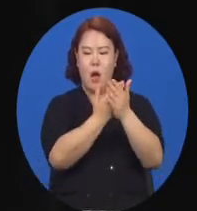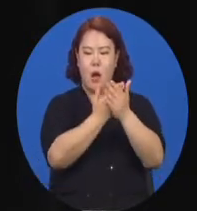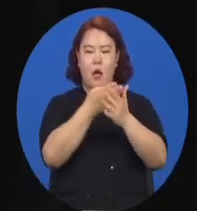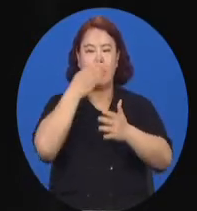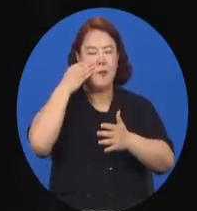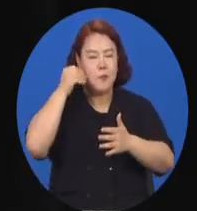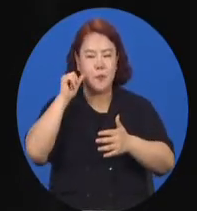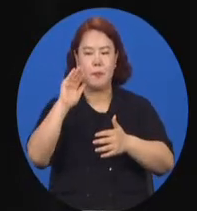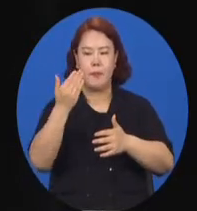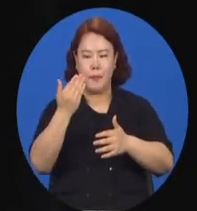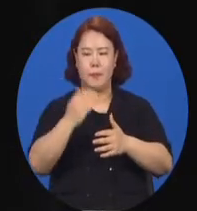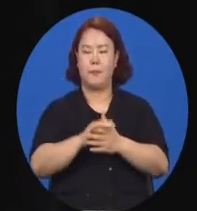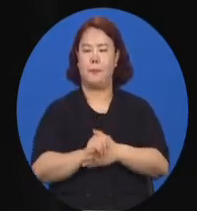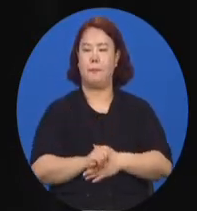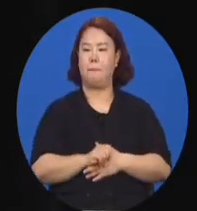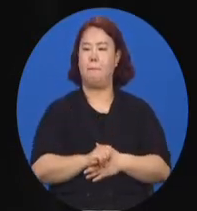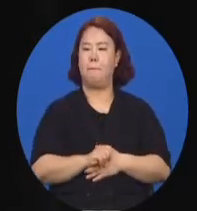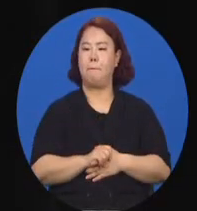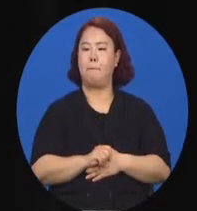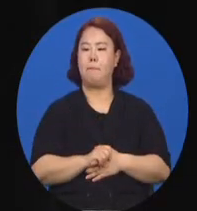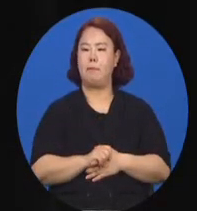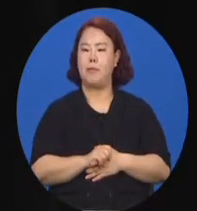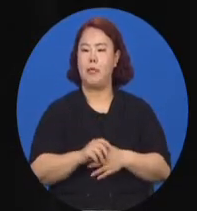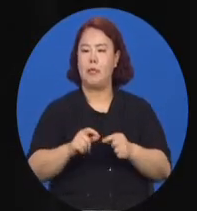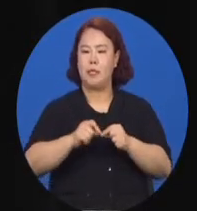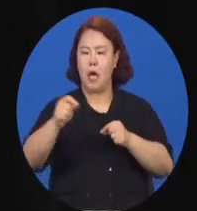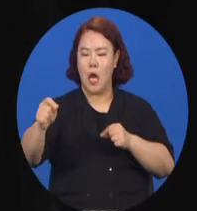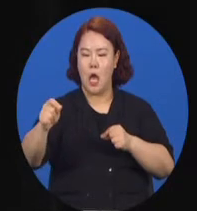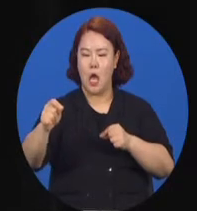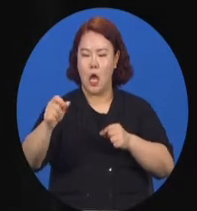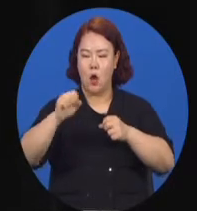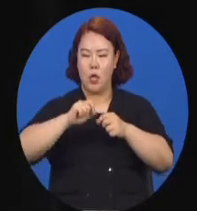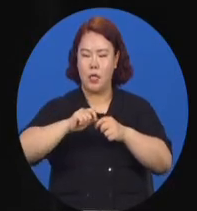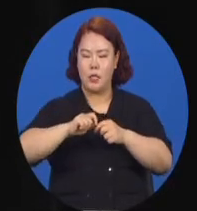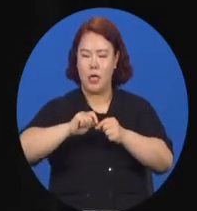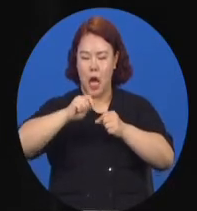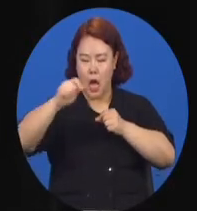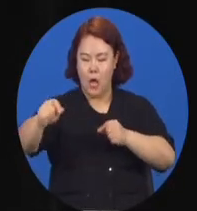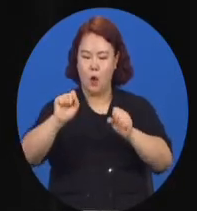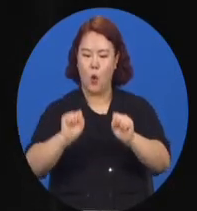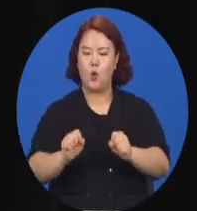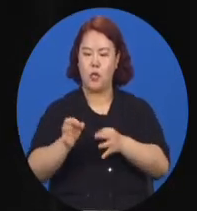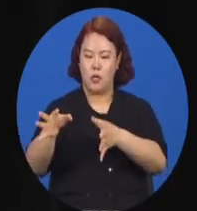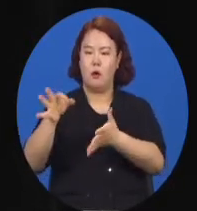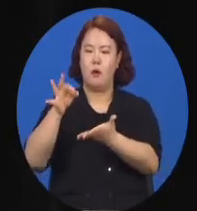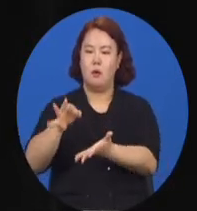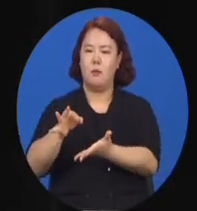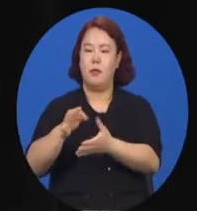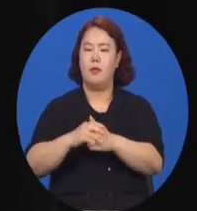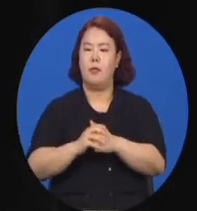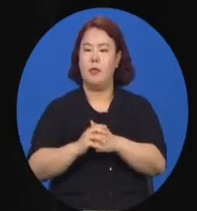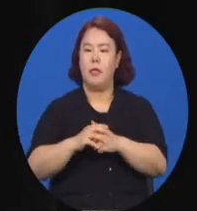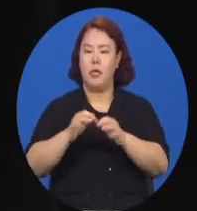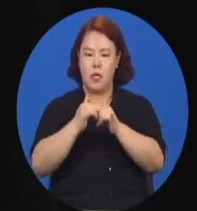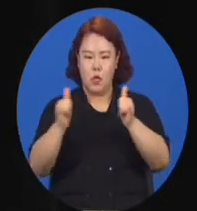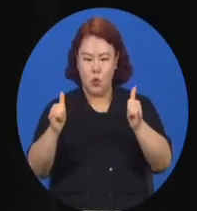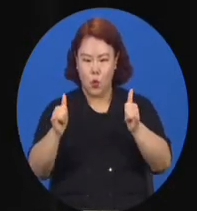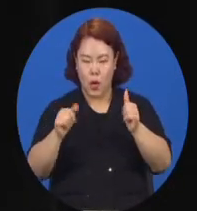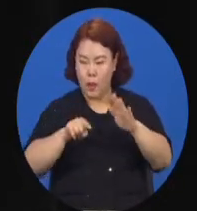것이고 마중물이 될 것입니다. 장기 거주 기여금은 인구 유출을 지체시키거나 막을